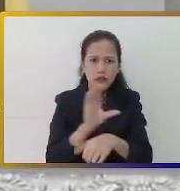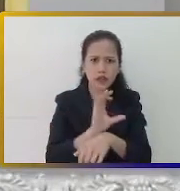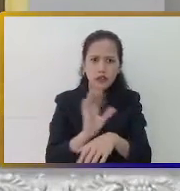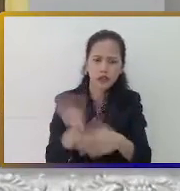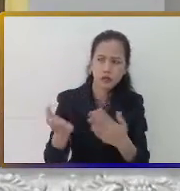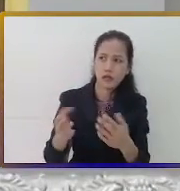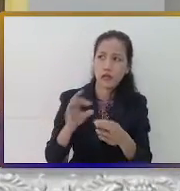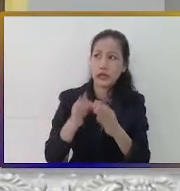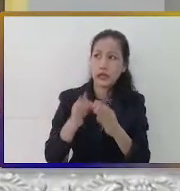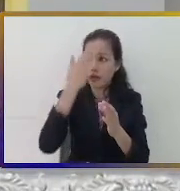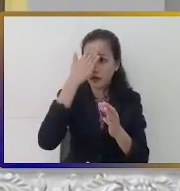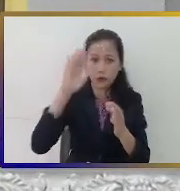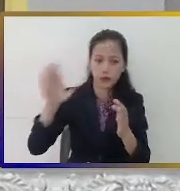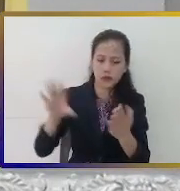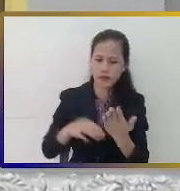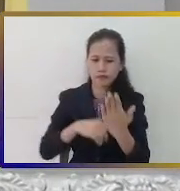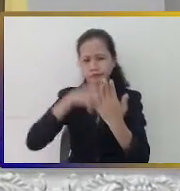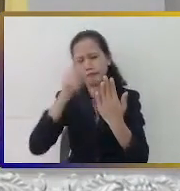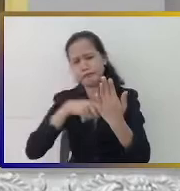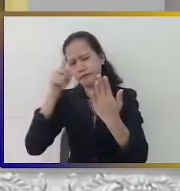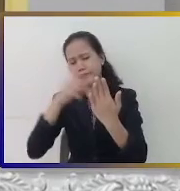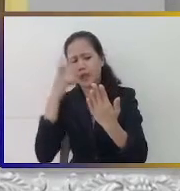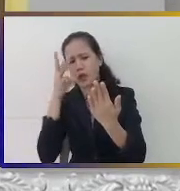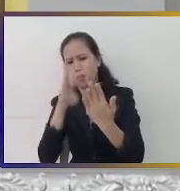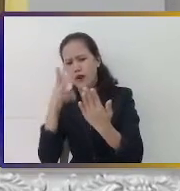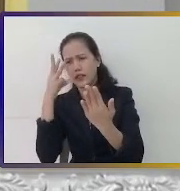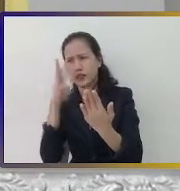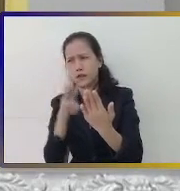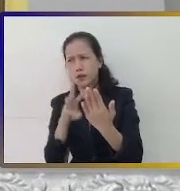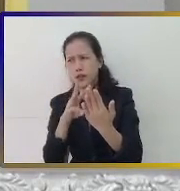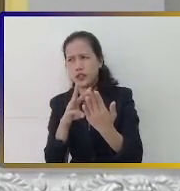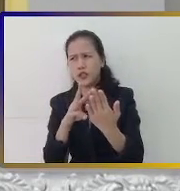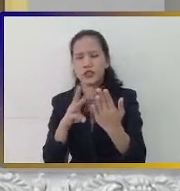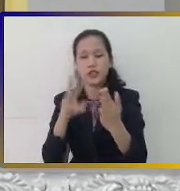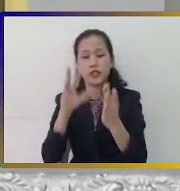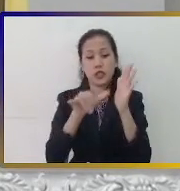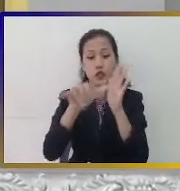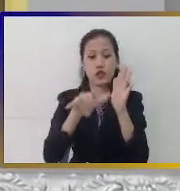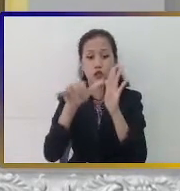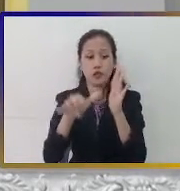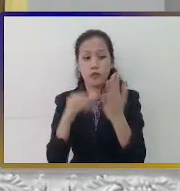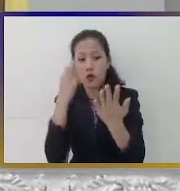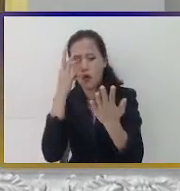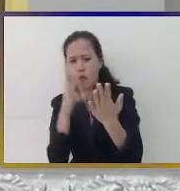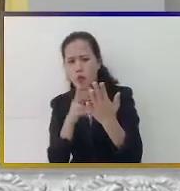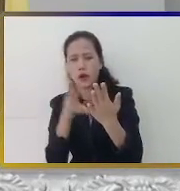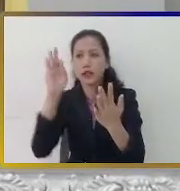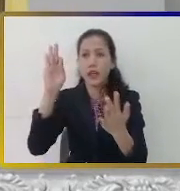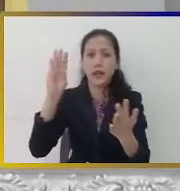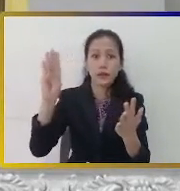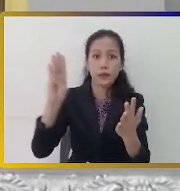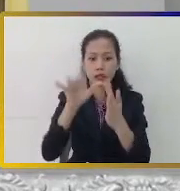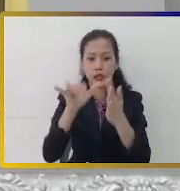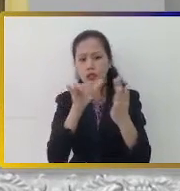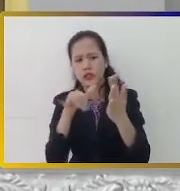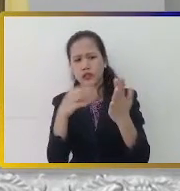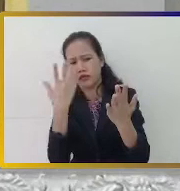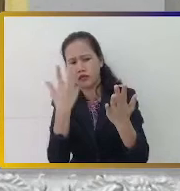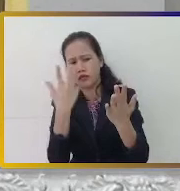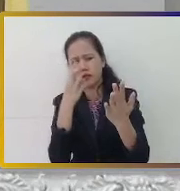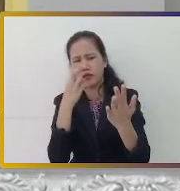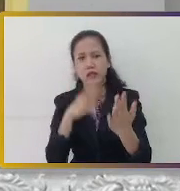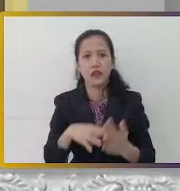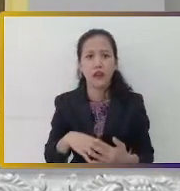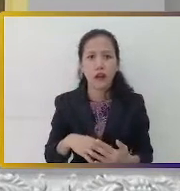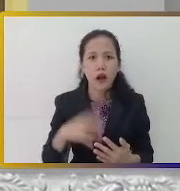sa site manunood. Bakit hindi ikaw magulang na alam mo ang gadget, alam mo ang technology, why not